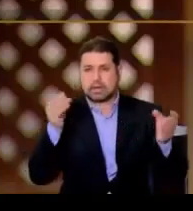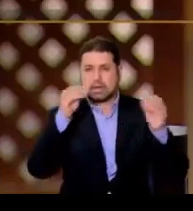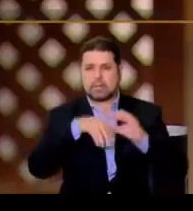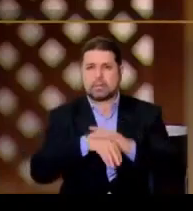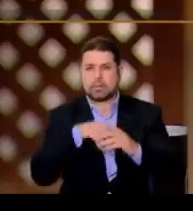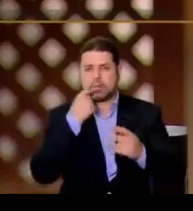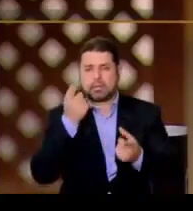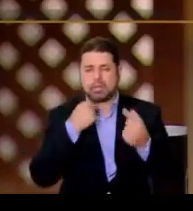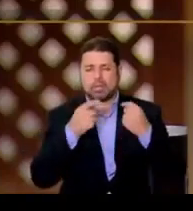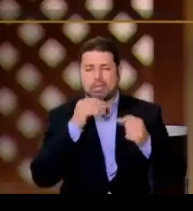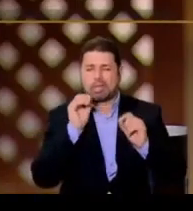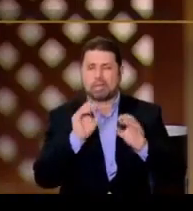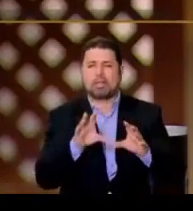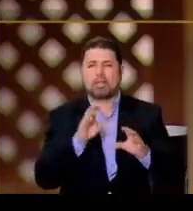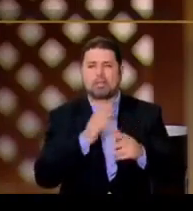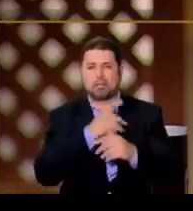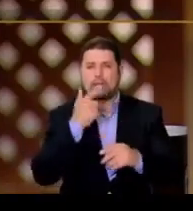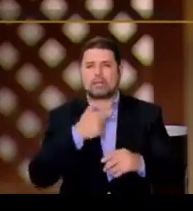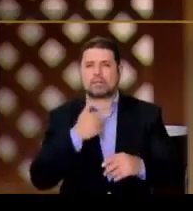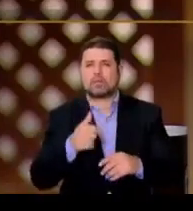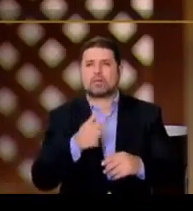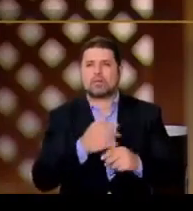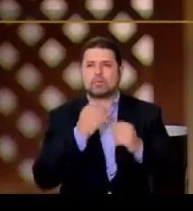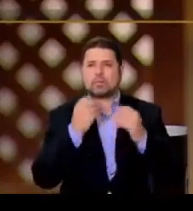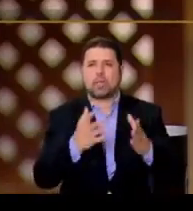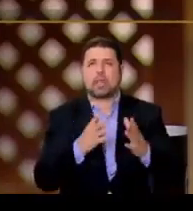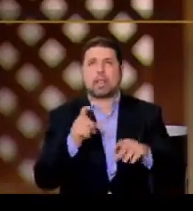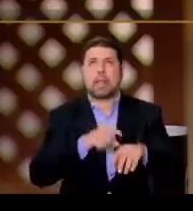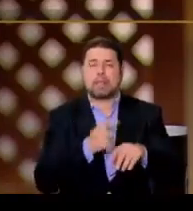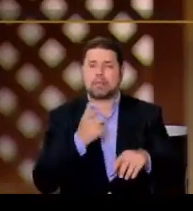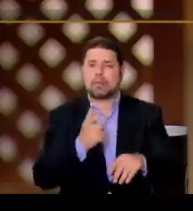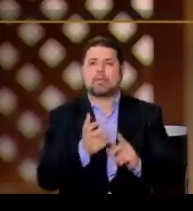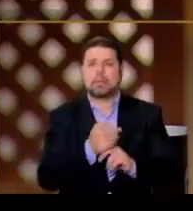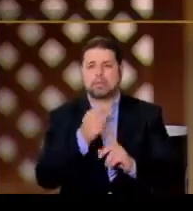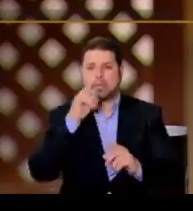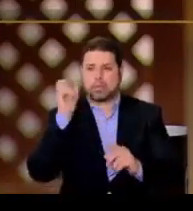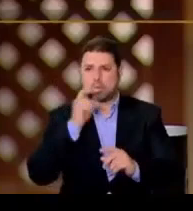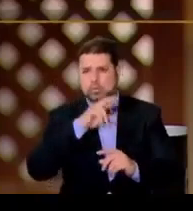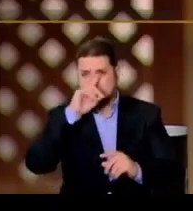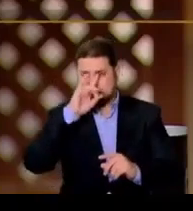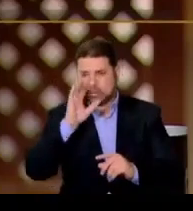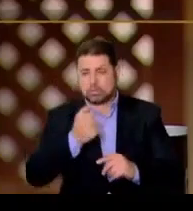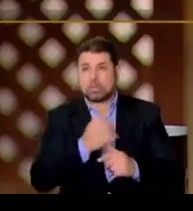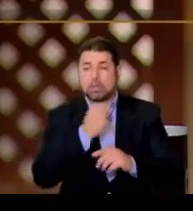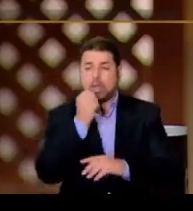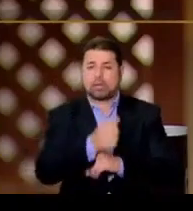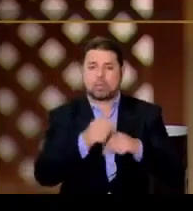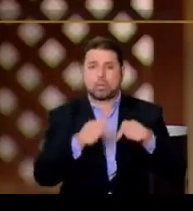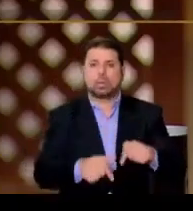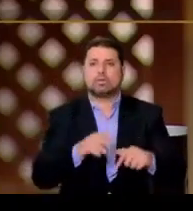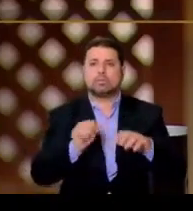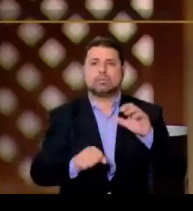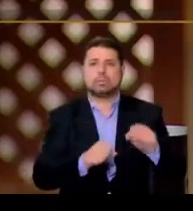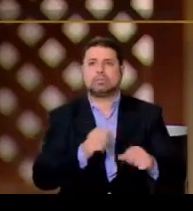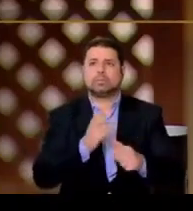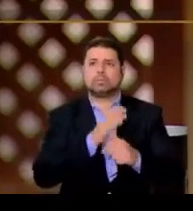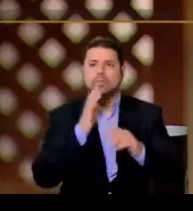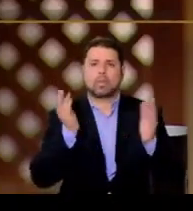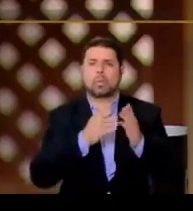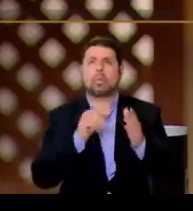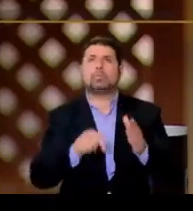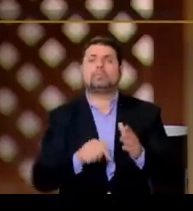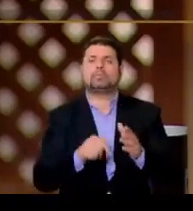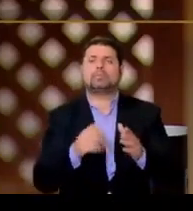باسلوب فج وقم اللي استحلوا الدماء واستحلوا الاعراض واستحلوا الاوطان اللي استحلوا